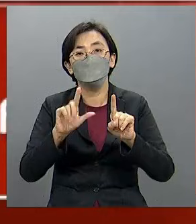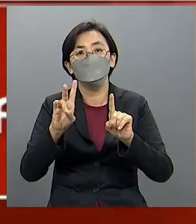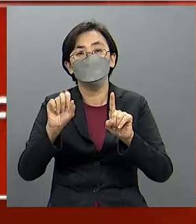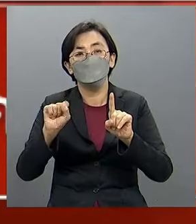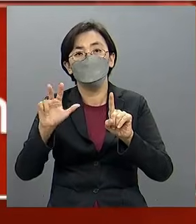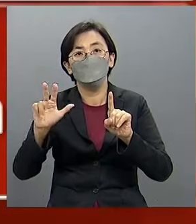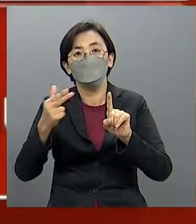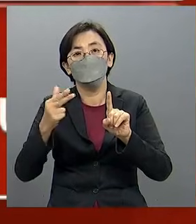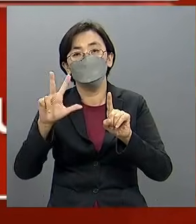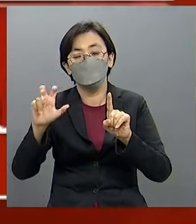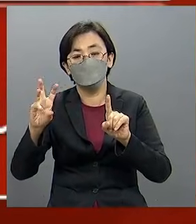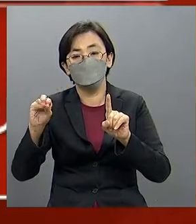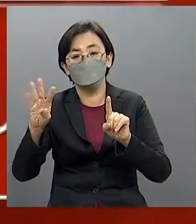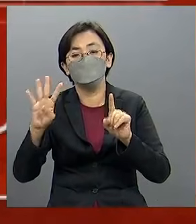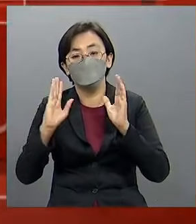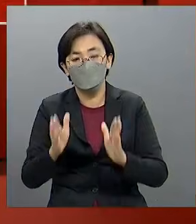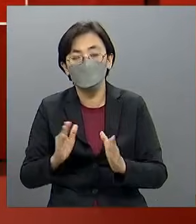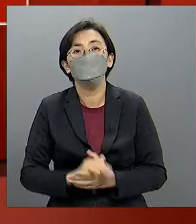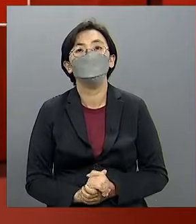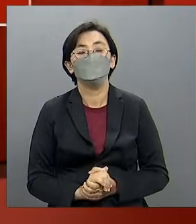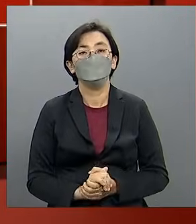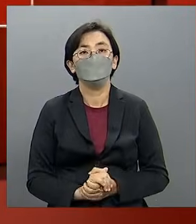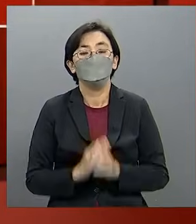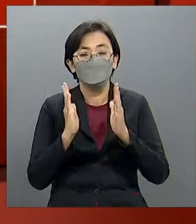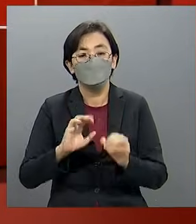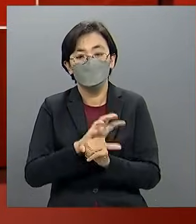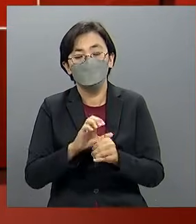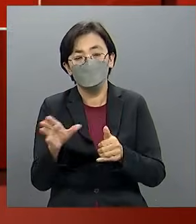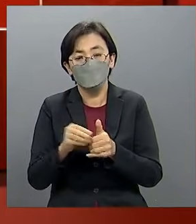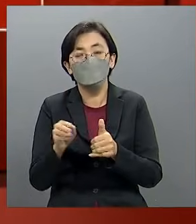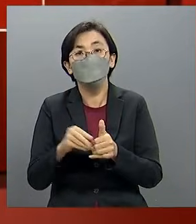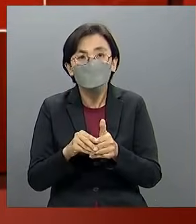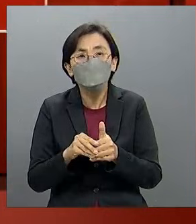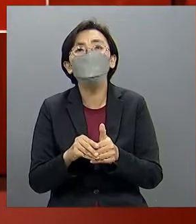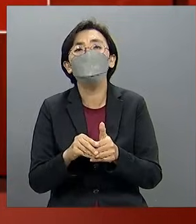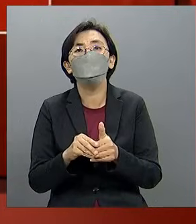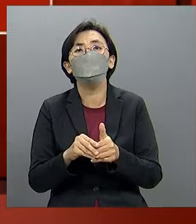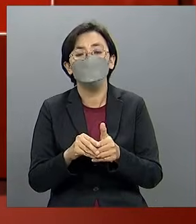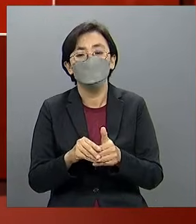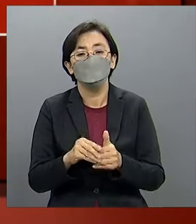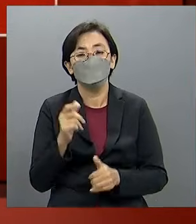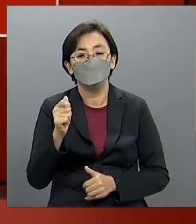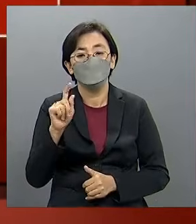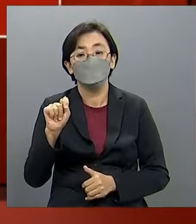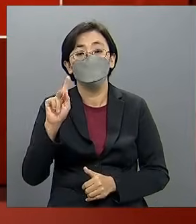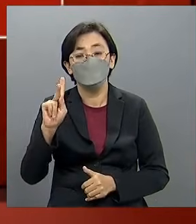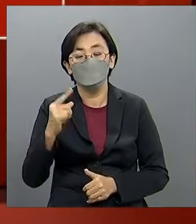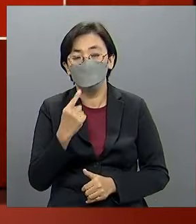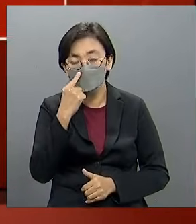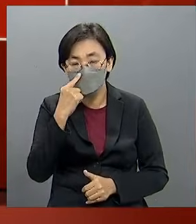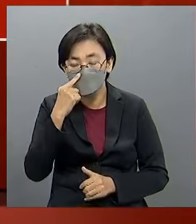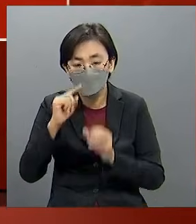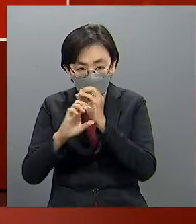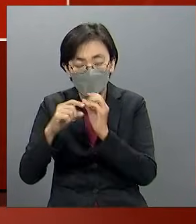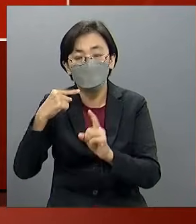1,733,364 คนแล้วนอกจากนี้ยังมีผู้ติดเชื้อเข้าข่ายหรือว่าผลบวกจากชุด ATK ที่ไม่นับรวมเป็นผู้ติดเชื้อยืนยัน